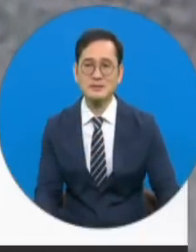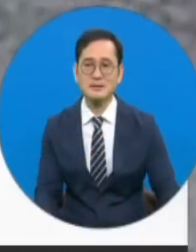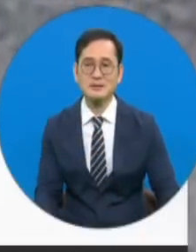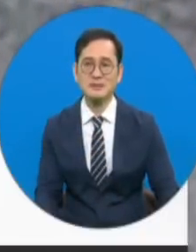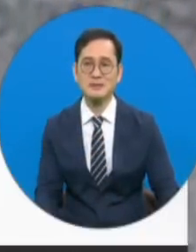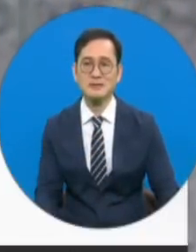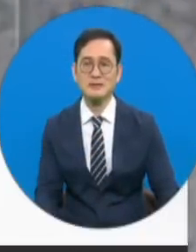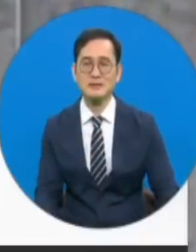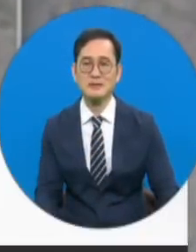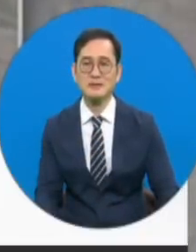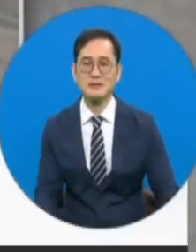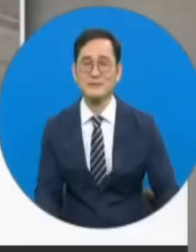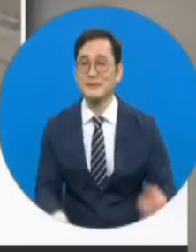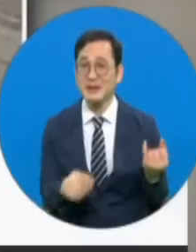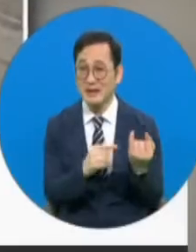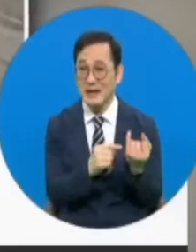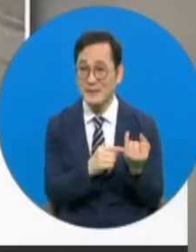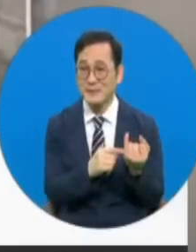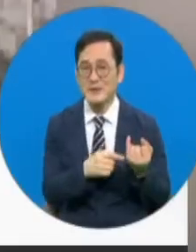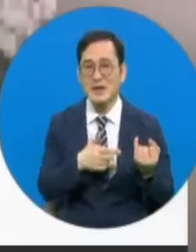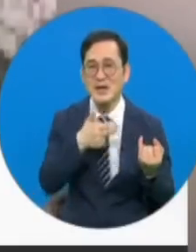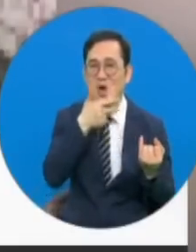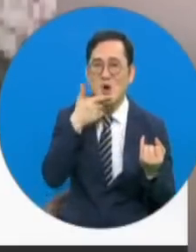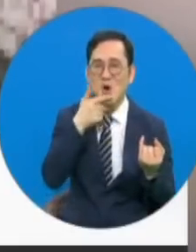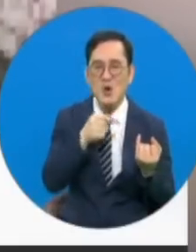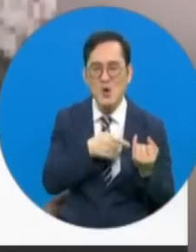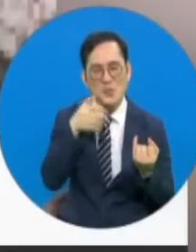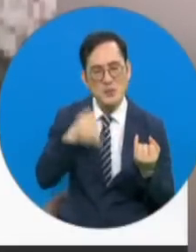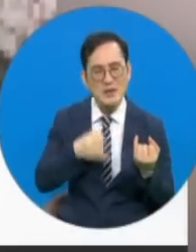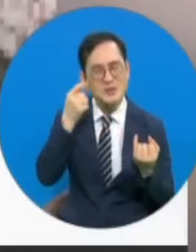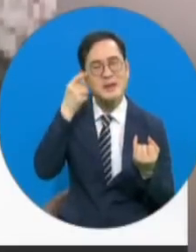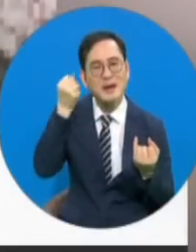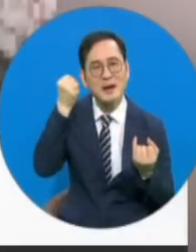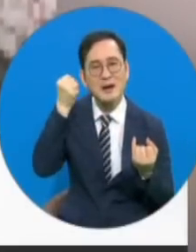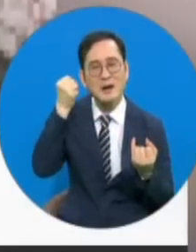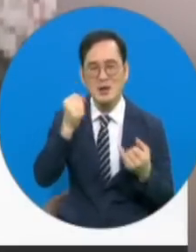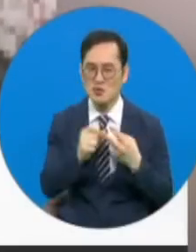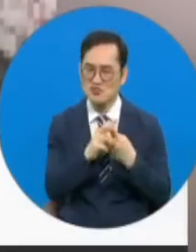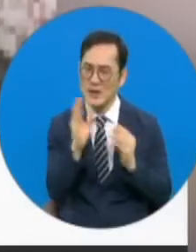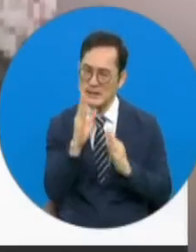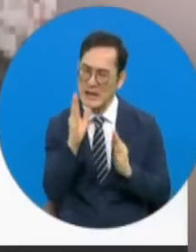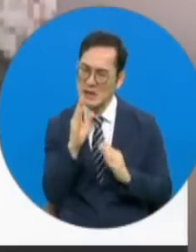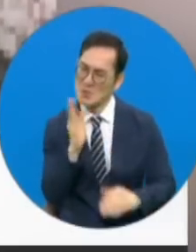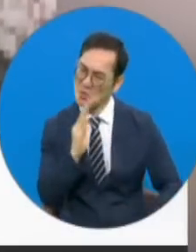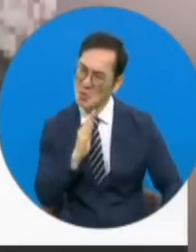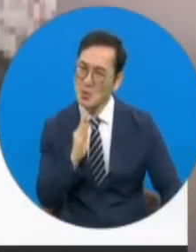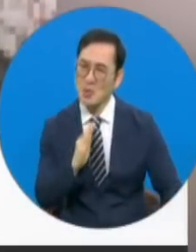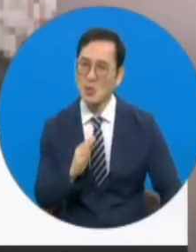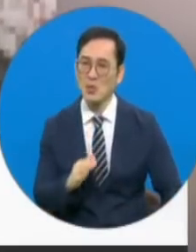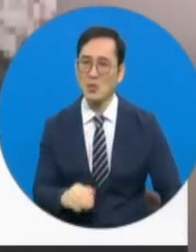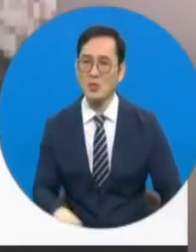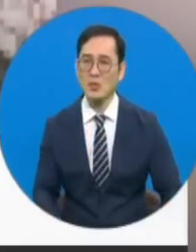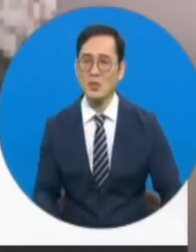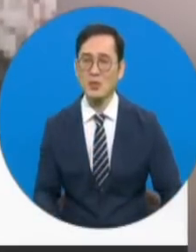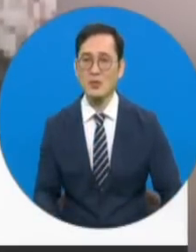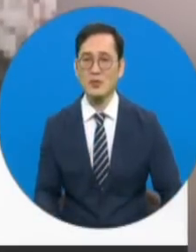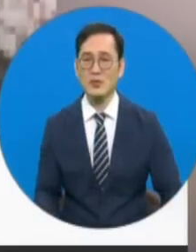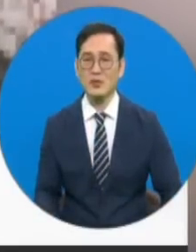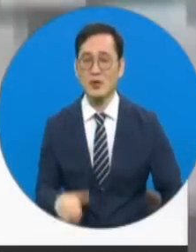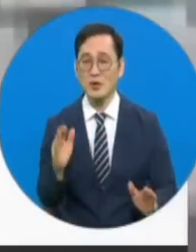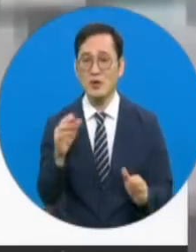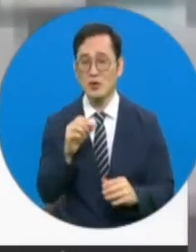자기 스스로를 영어 수준을 중학생 수준이라고 생각했다는 거예요 그럼 중학생 수준이라고 생각했는데 교복을 중학생 교복을